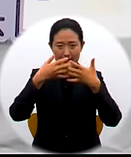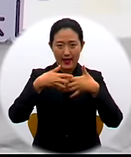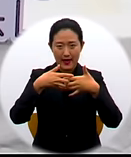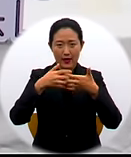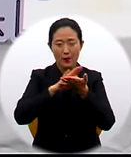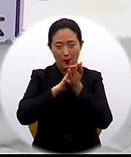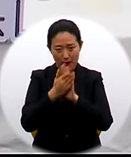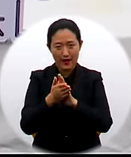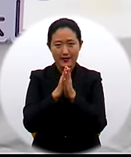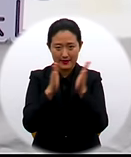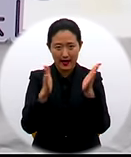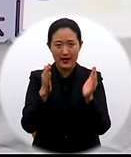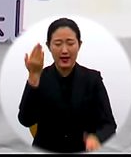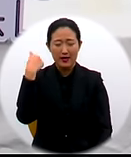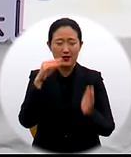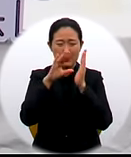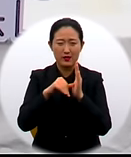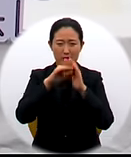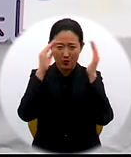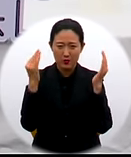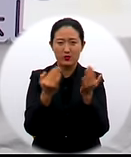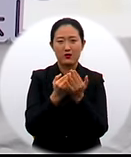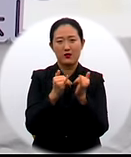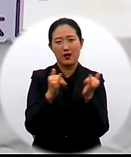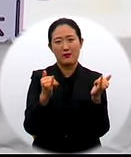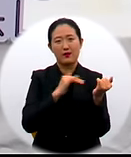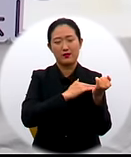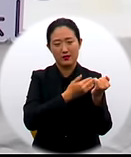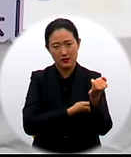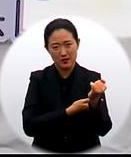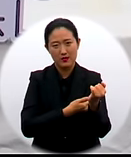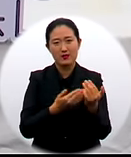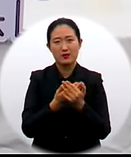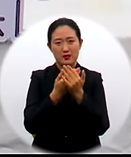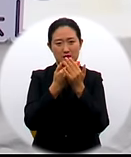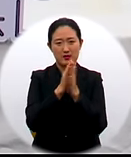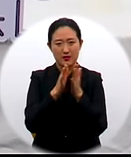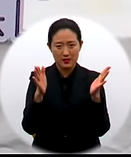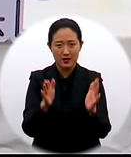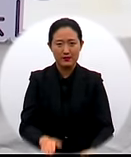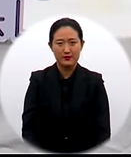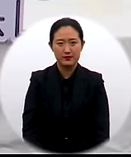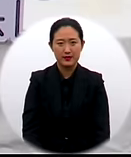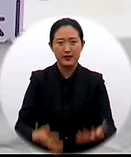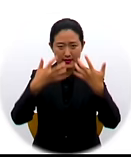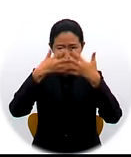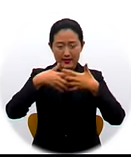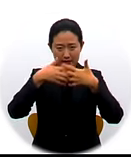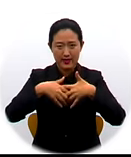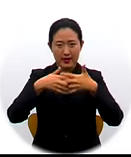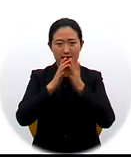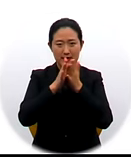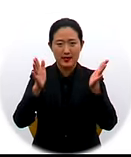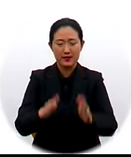기계화가 시작했고요. 과거에는 모든 것을 인간의 노동력으로 소화했다면 이제는 이 노동력을 대체해낼 수 있는 기계라는 것이